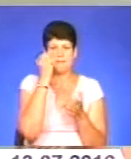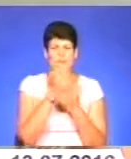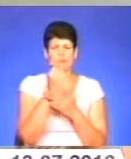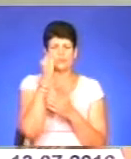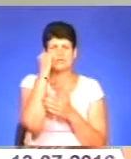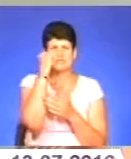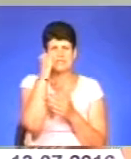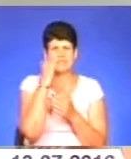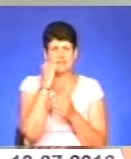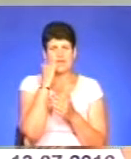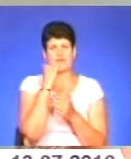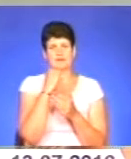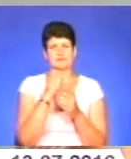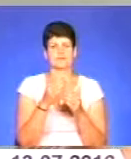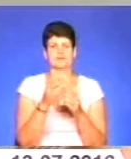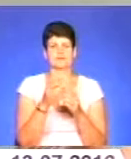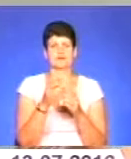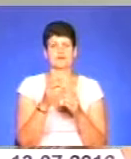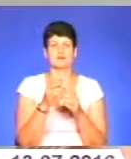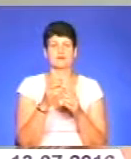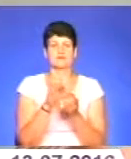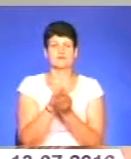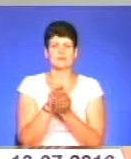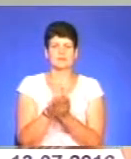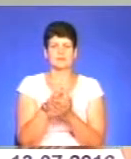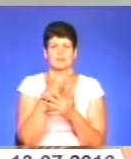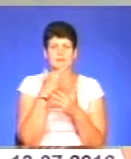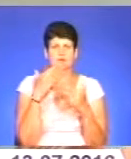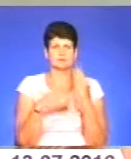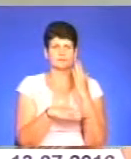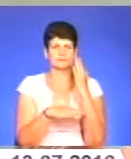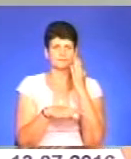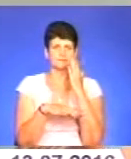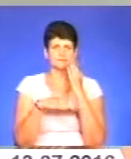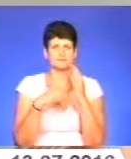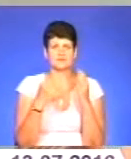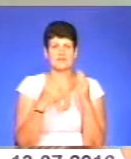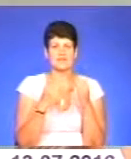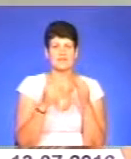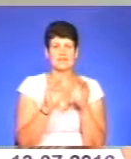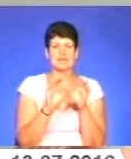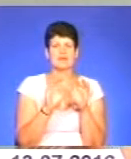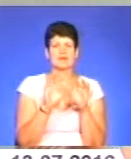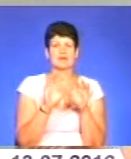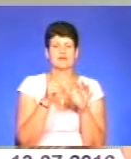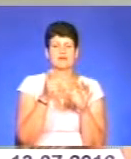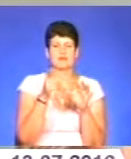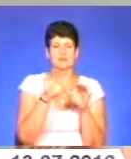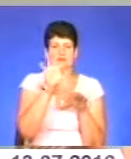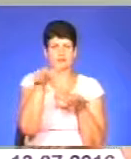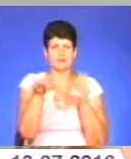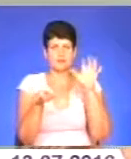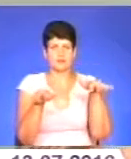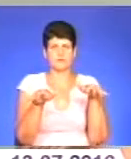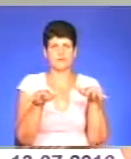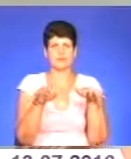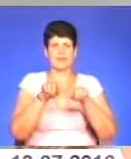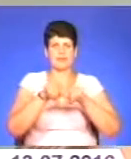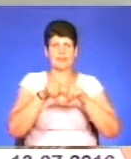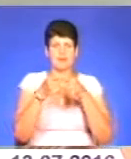великомірних дерев. Згідно чинного законодавства, дерев на кладовищі не повинно бути взагалі. А оскільки законодавство трошки пізніше